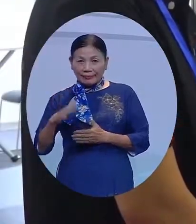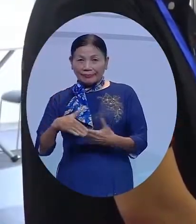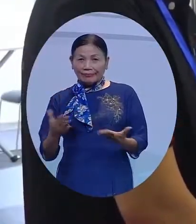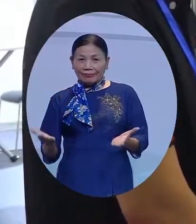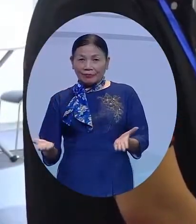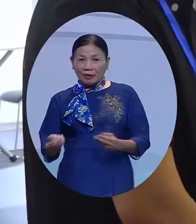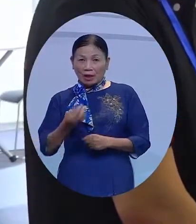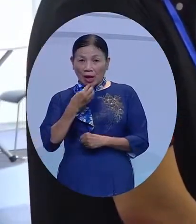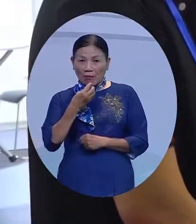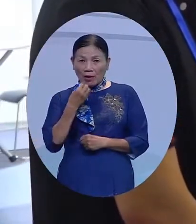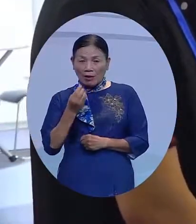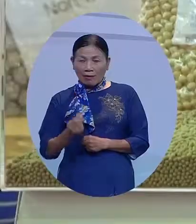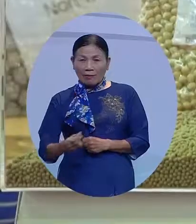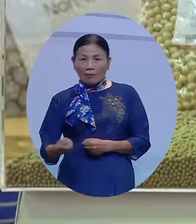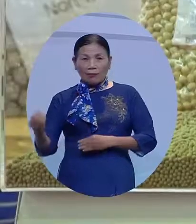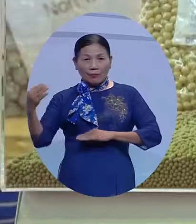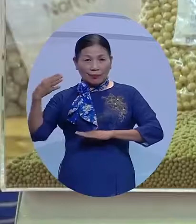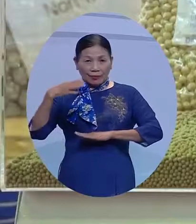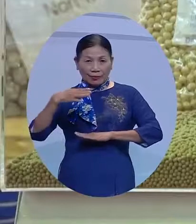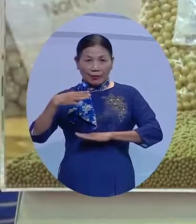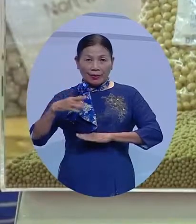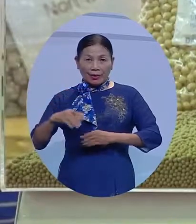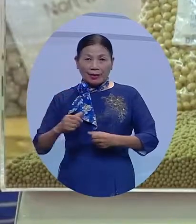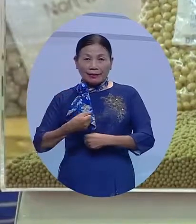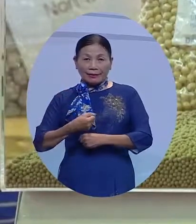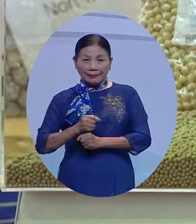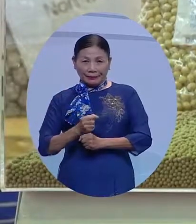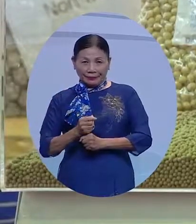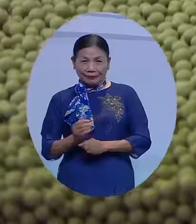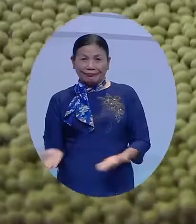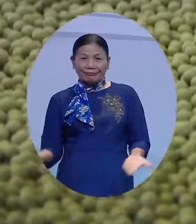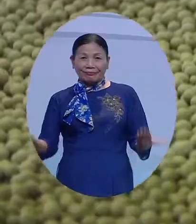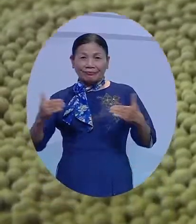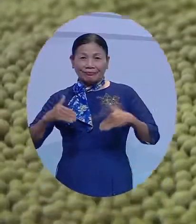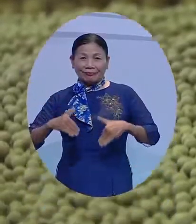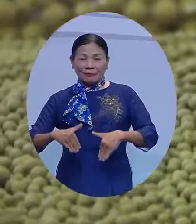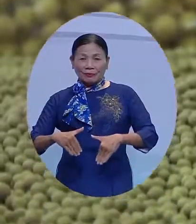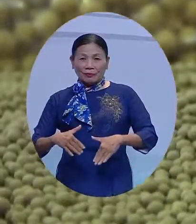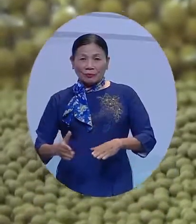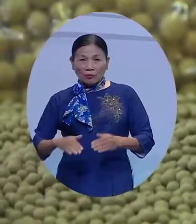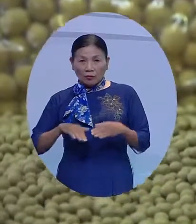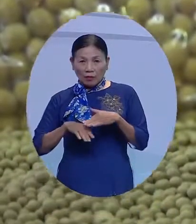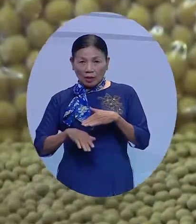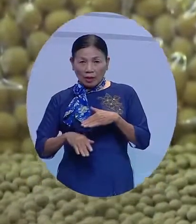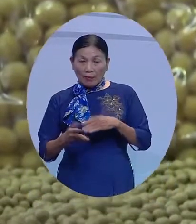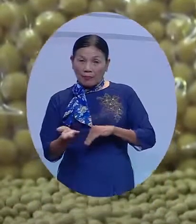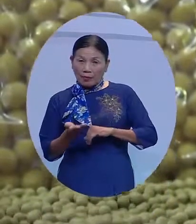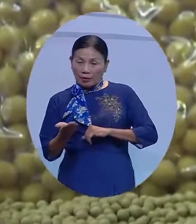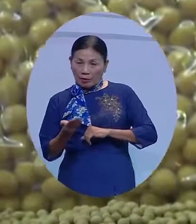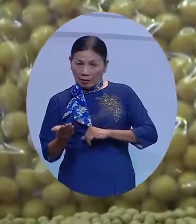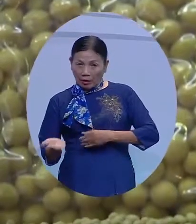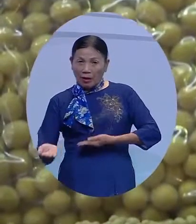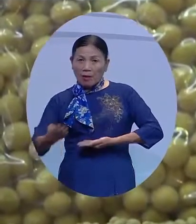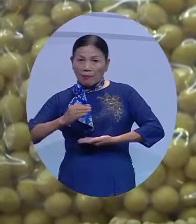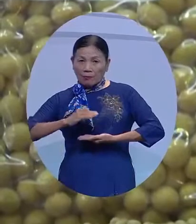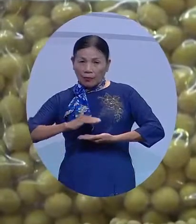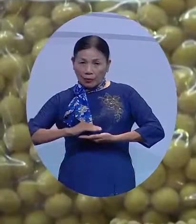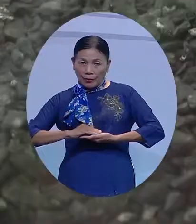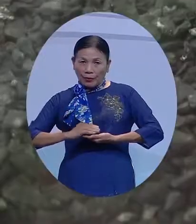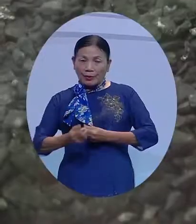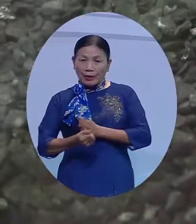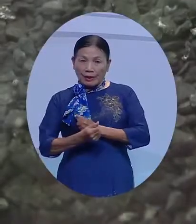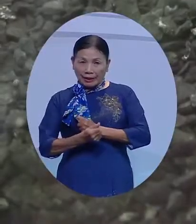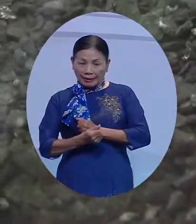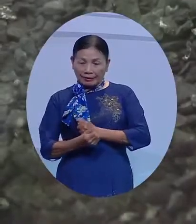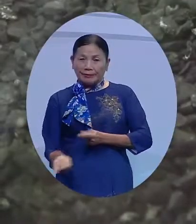thực phẩm, thời trang, thiết bị điện tử, linh kiện cơ khí. Đây là một loại tinh thể ngậm nước nên có thể dễ dàng hấp thu và hút ẩm dựa trên hiện tượng